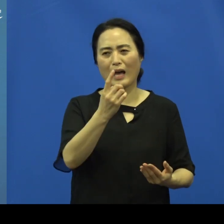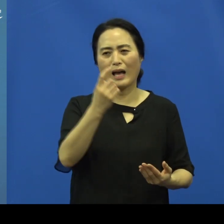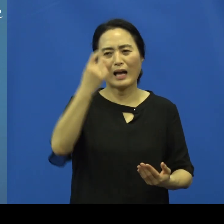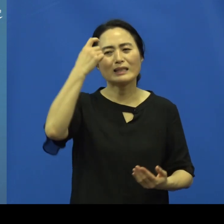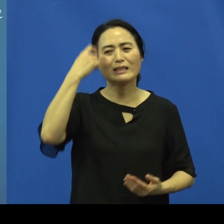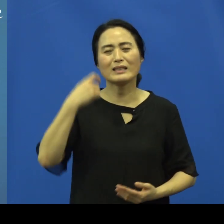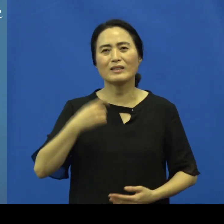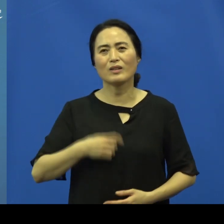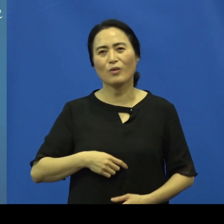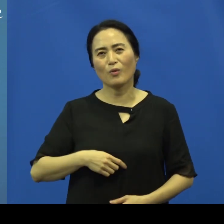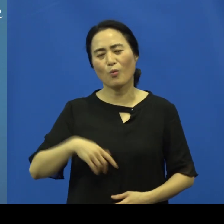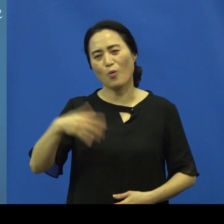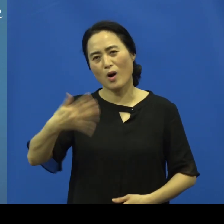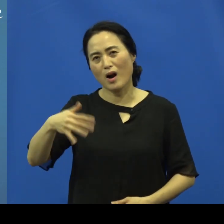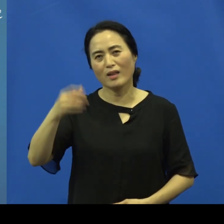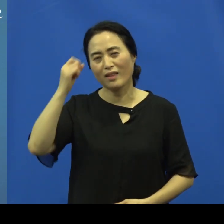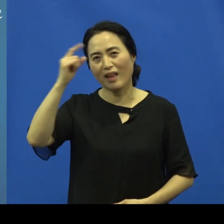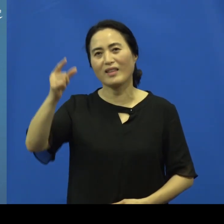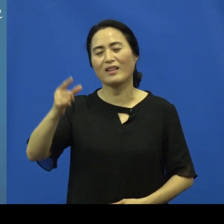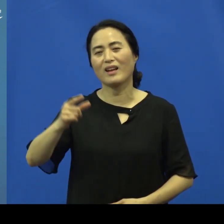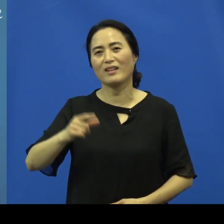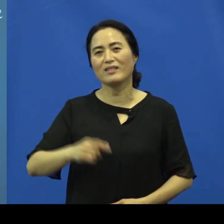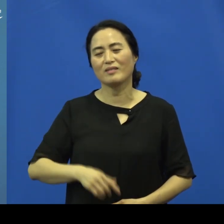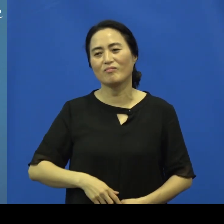와, 대단한 거죠.